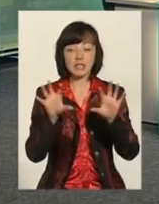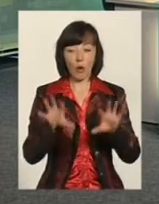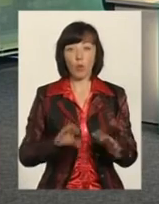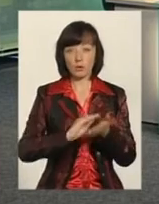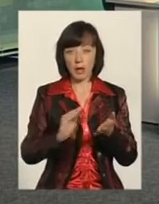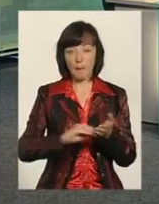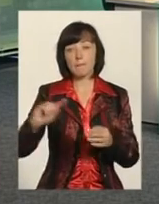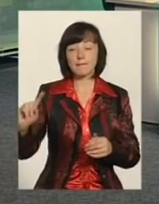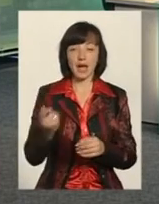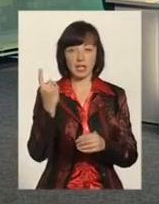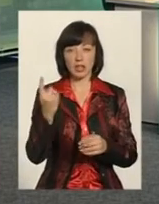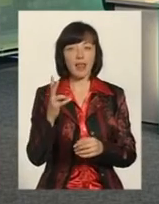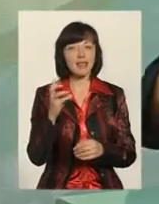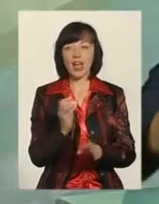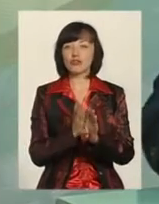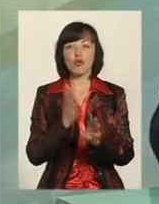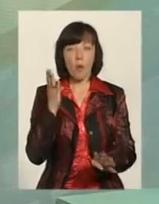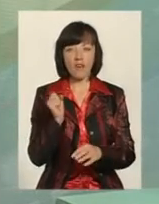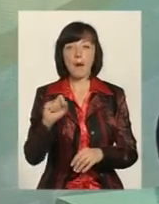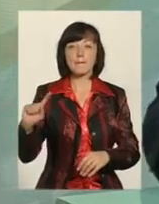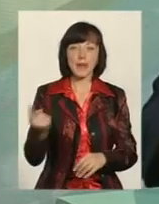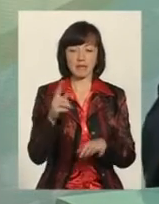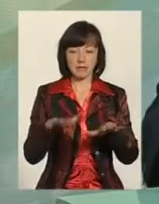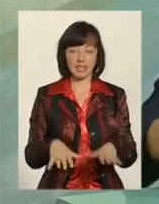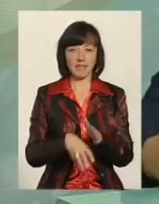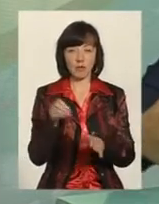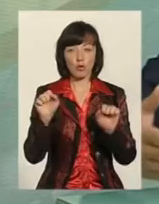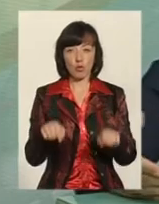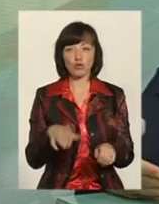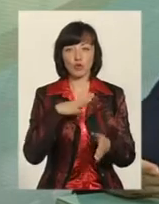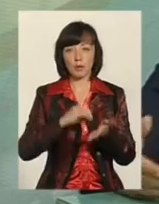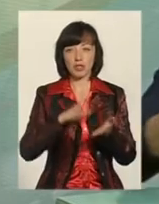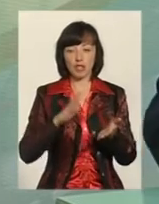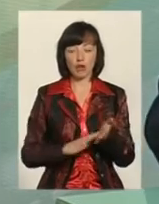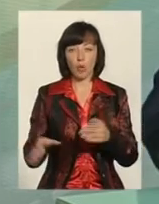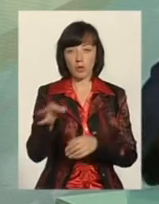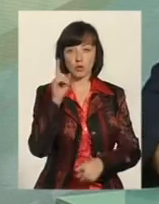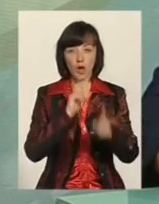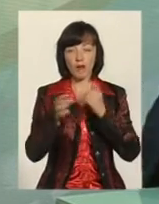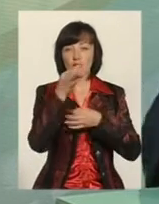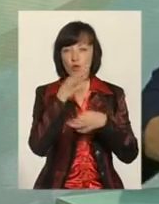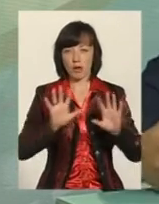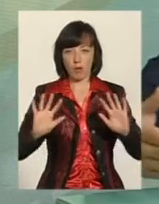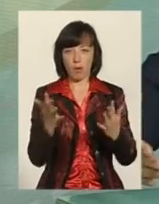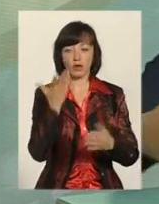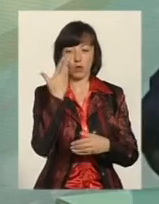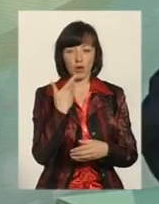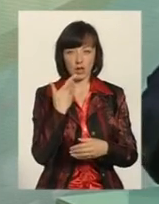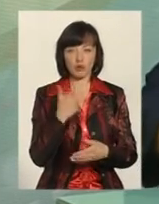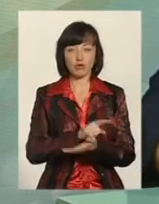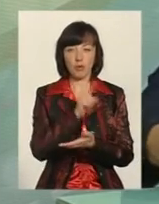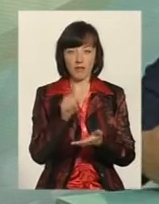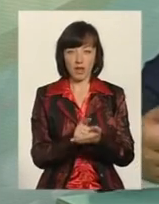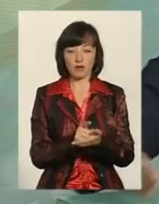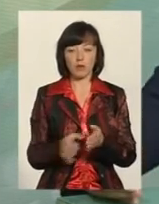про те, що перші, не чергові, а саме перші, можуть бути призначені обласною радою в будь-який момент після того, як